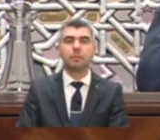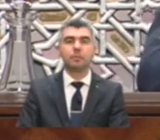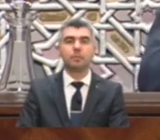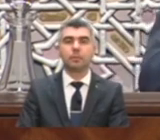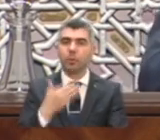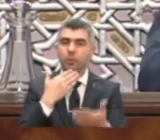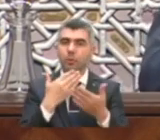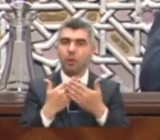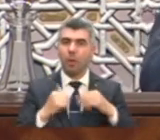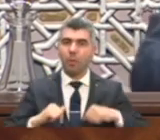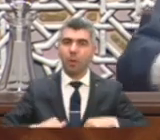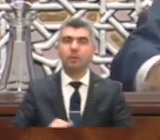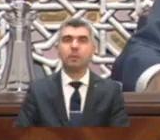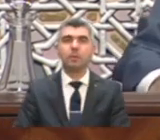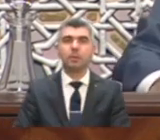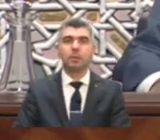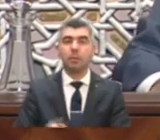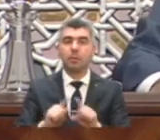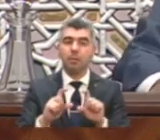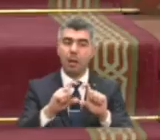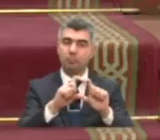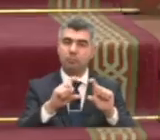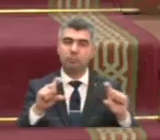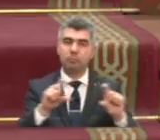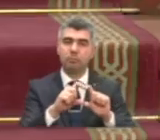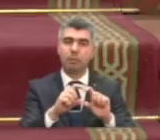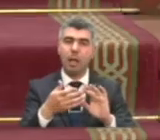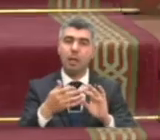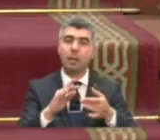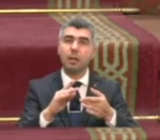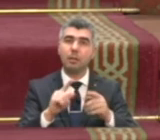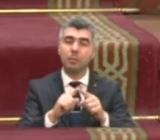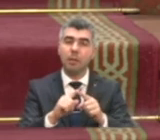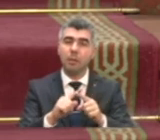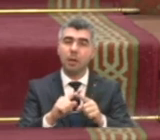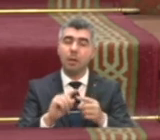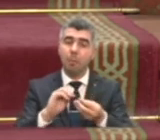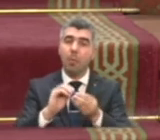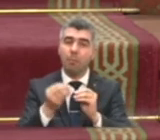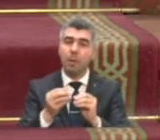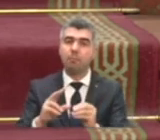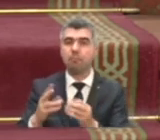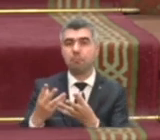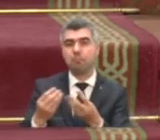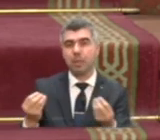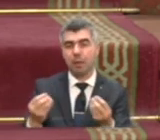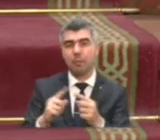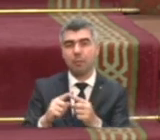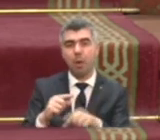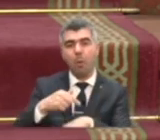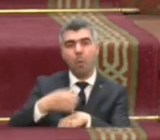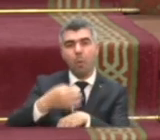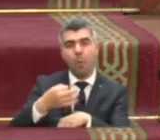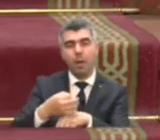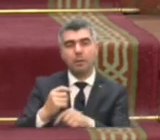المحترمة، بوابة رخص تعرف عراقيل تحد من فاعليتها فيما يخص تقليص آجل تسليم